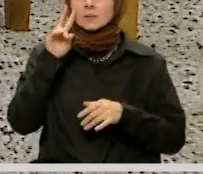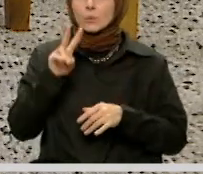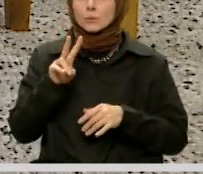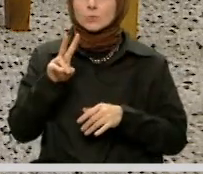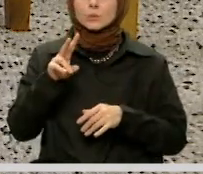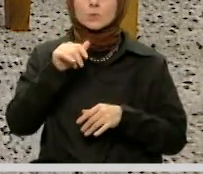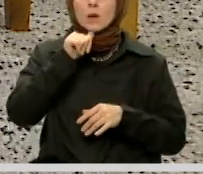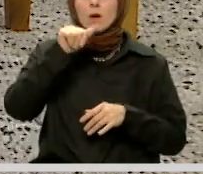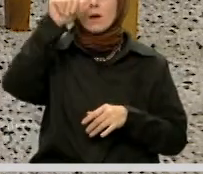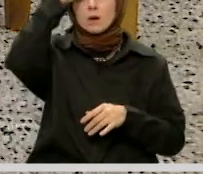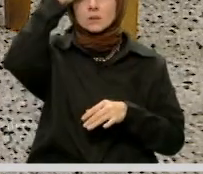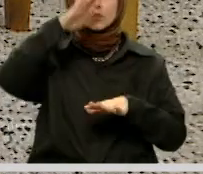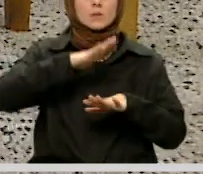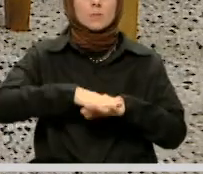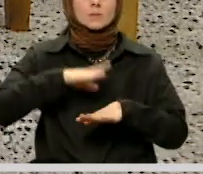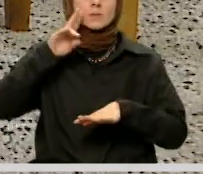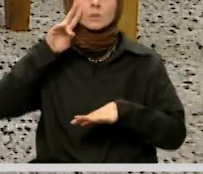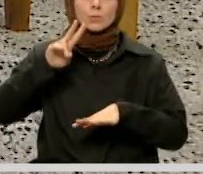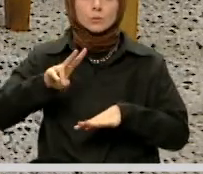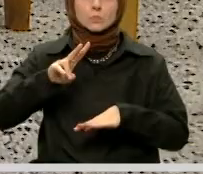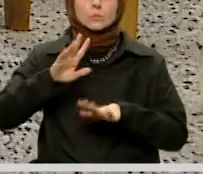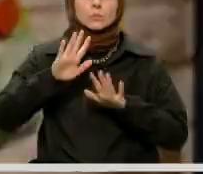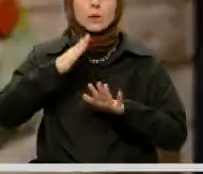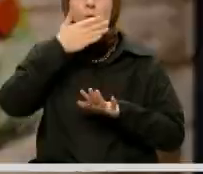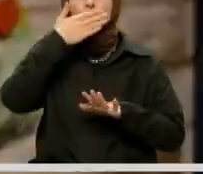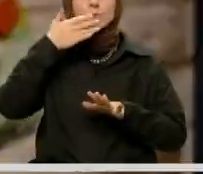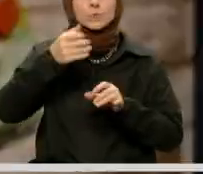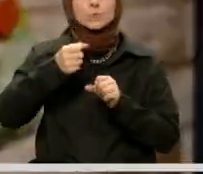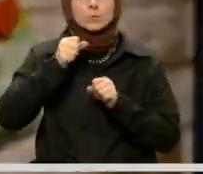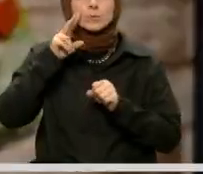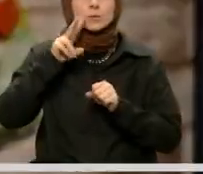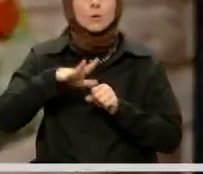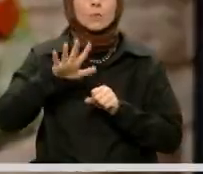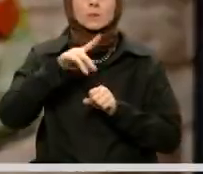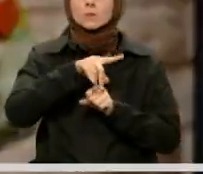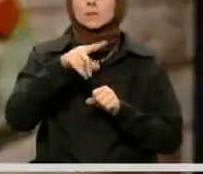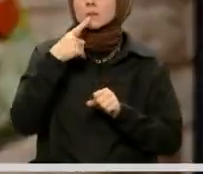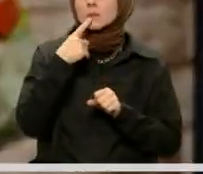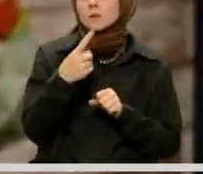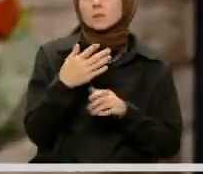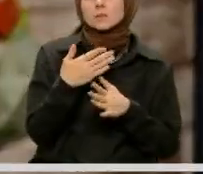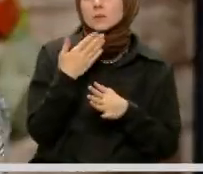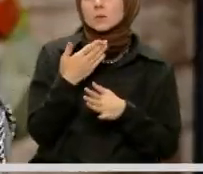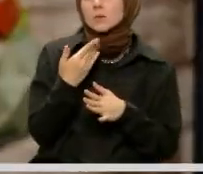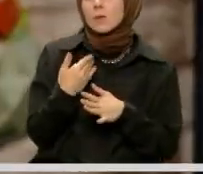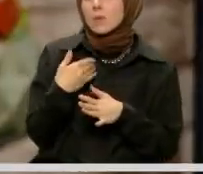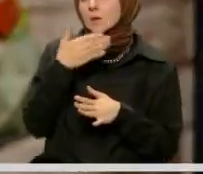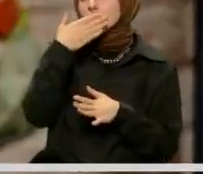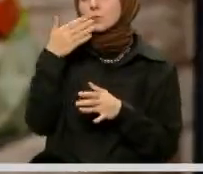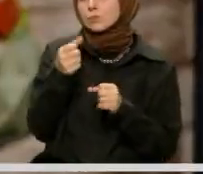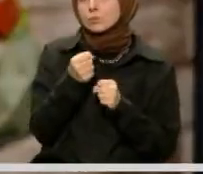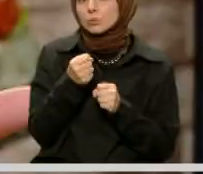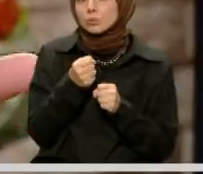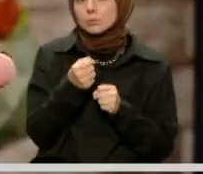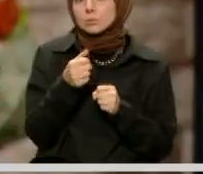hac yaptığını, umre yaptığını görürsünüz. Ama oruç tuttuğunu görmezsiniz. Siz dersiniz ki ben oruç tutuyorum. Ne bileyim? Bilemem ki. Hı hı. Ben derim ki ben